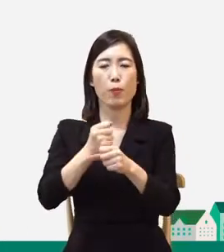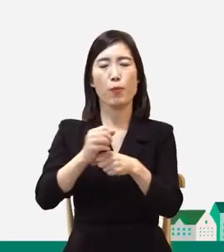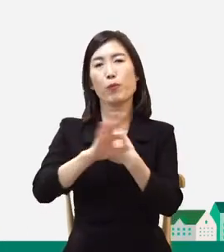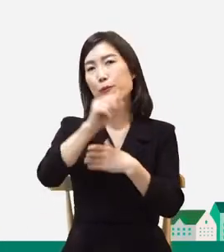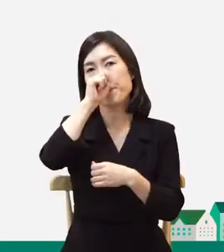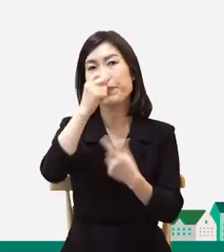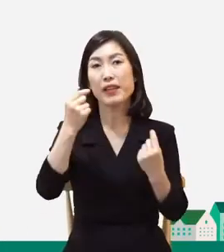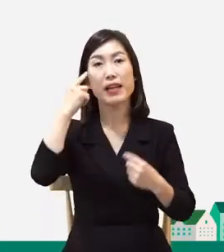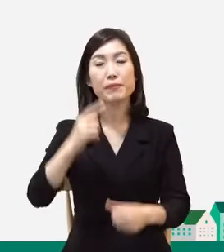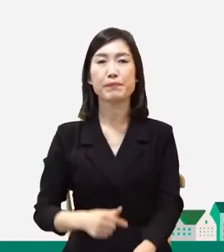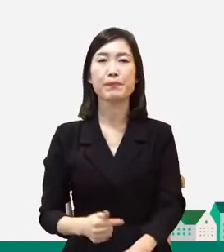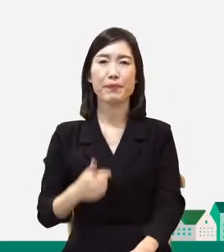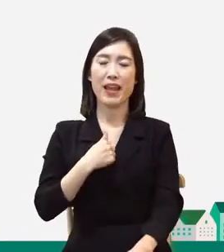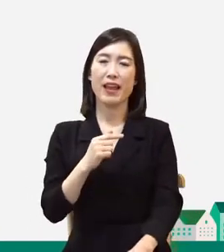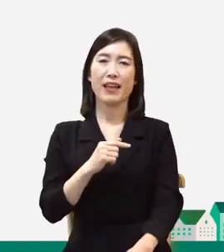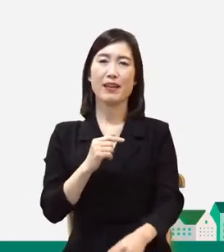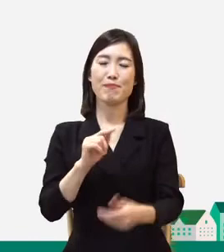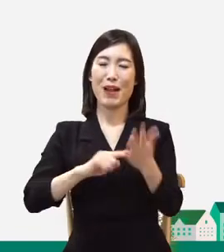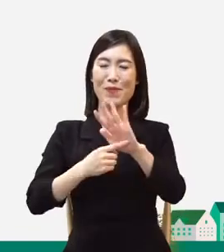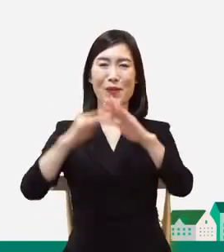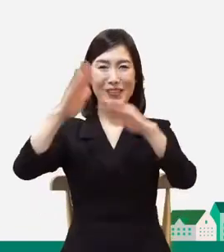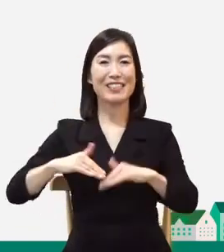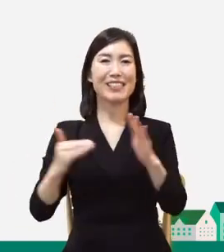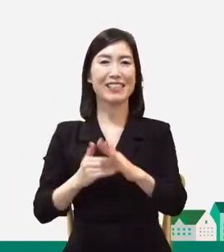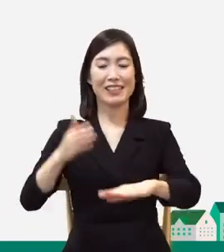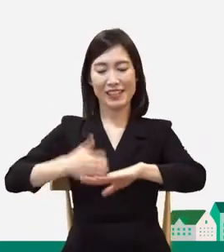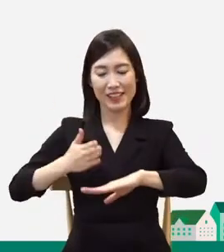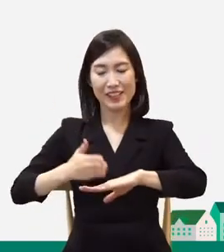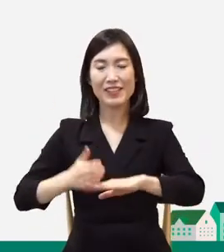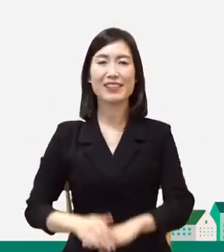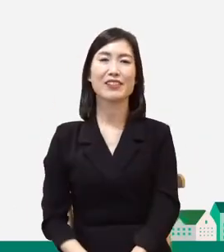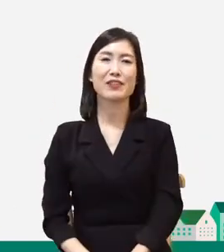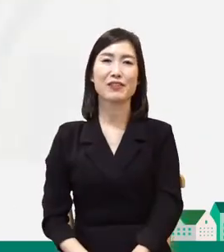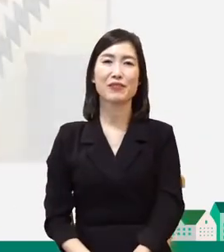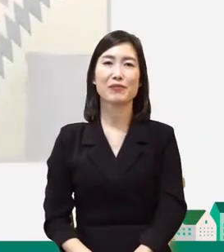이상으로 저의 발표를 마치겠습니다. 감사합니다.